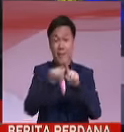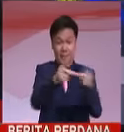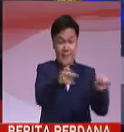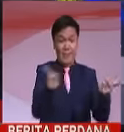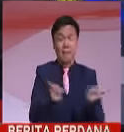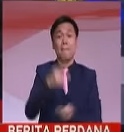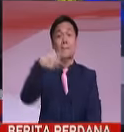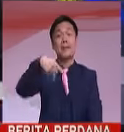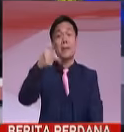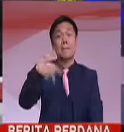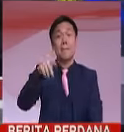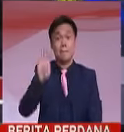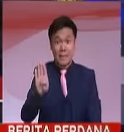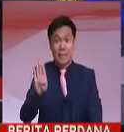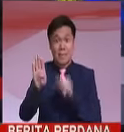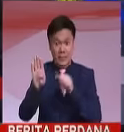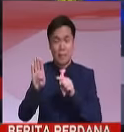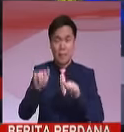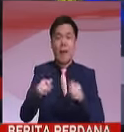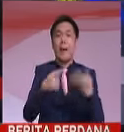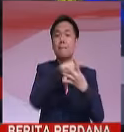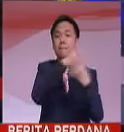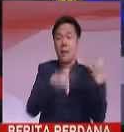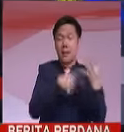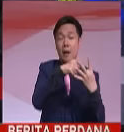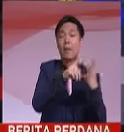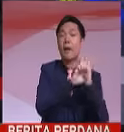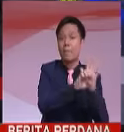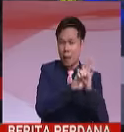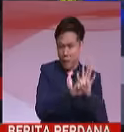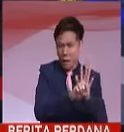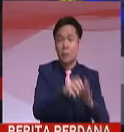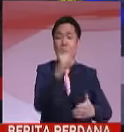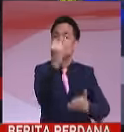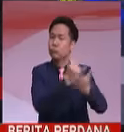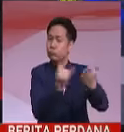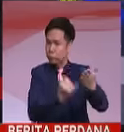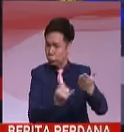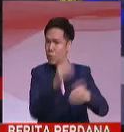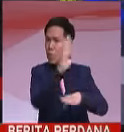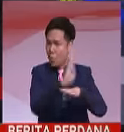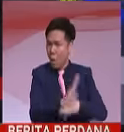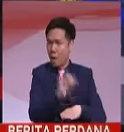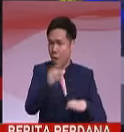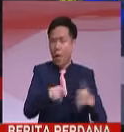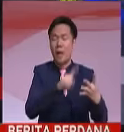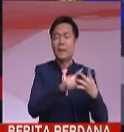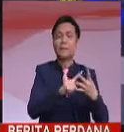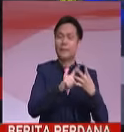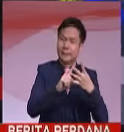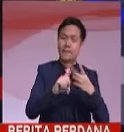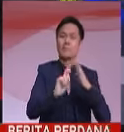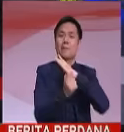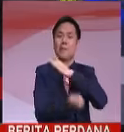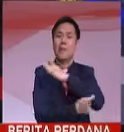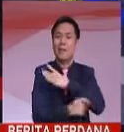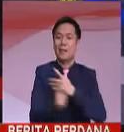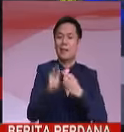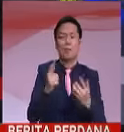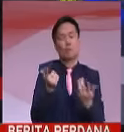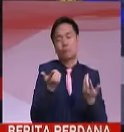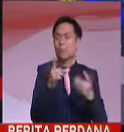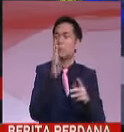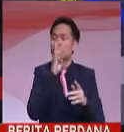FPB ia merangkumi empat kategori pameran hasil seni dan budaya Taman tema dan pusat hiburan